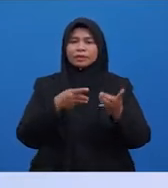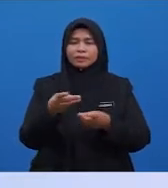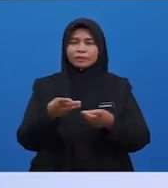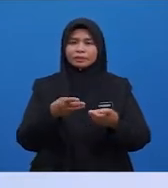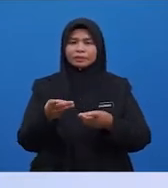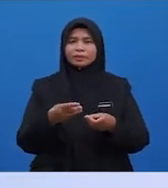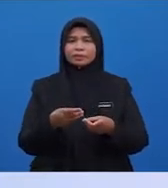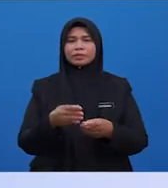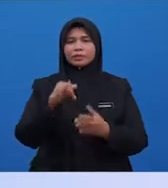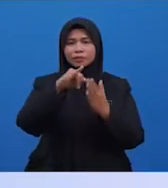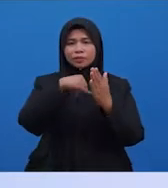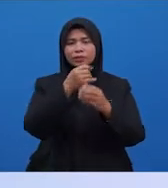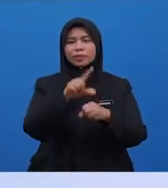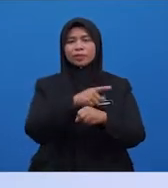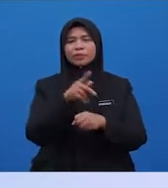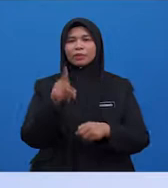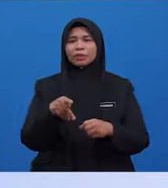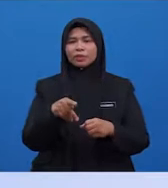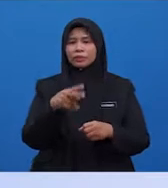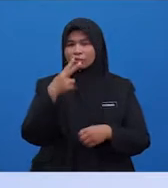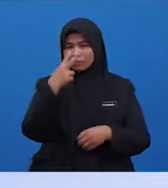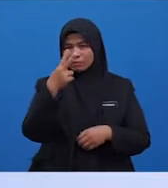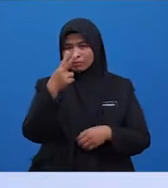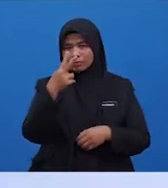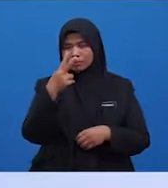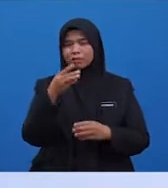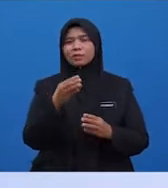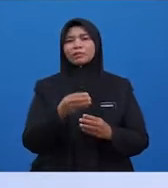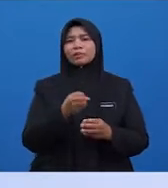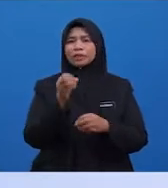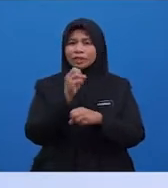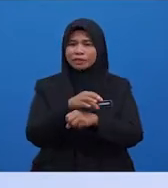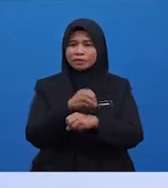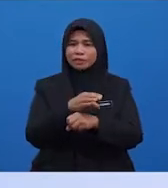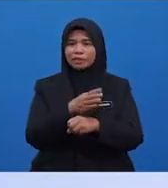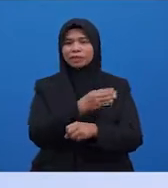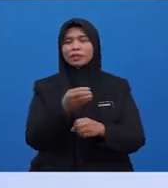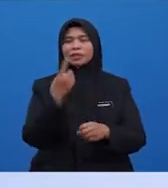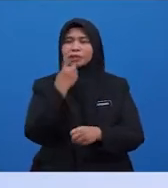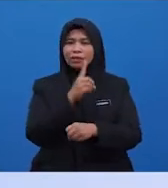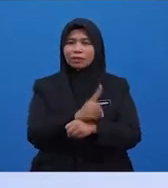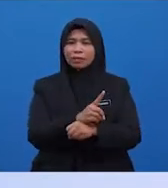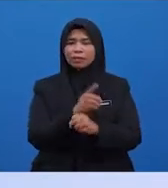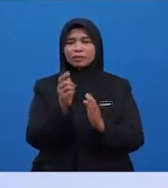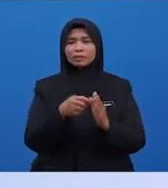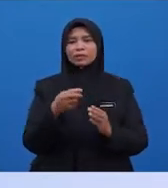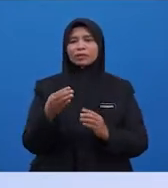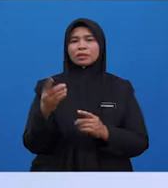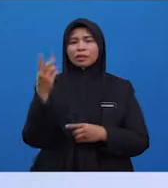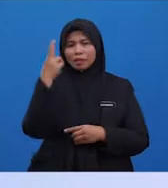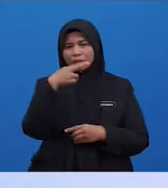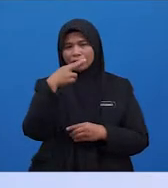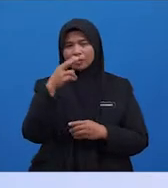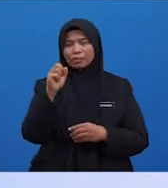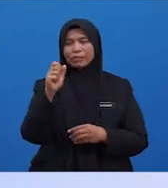Pendisiplin. Jurulatih perlu memantau, memberi teguran dan amaran kepada atlet-atlet